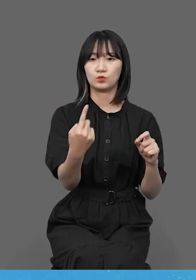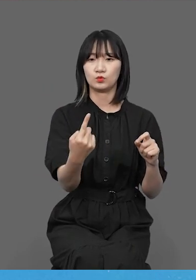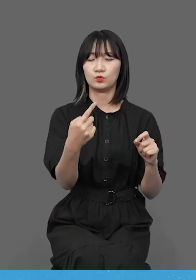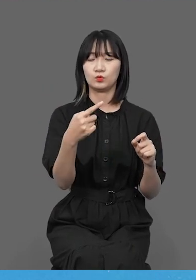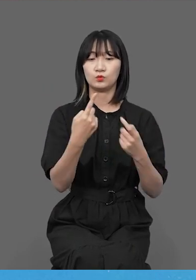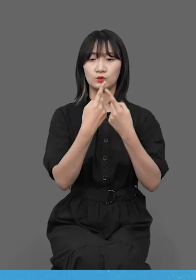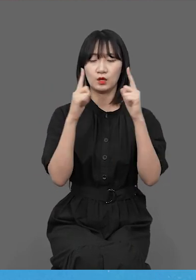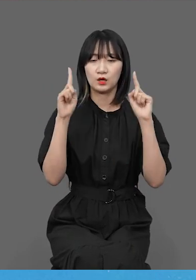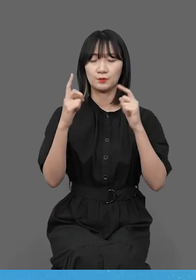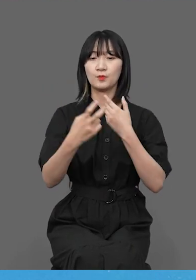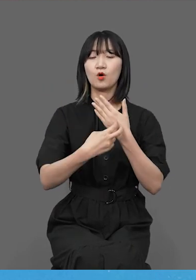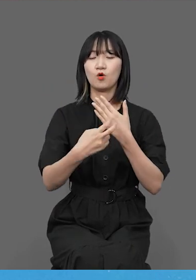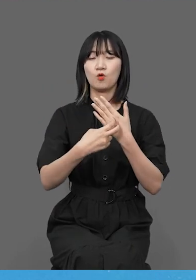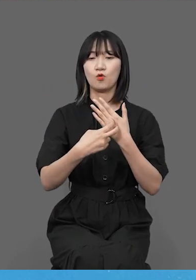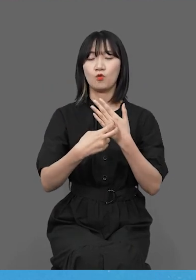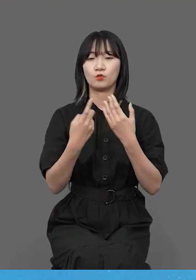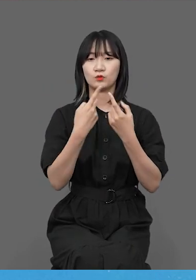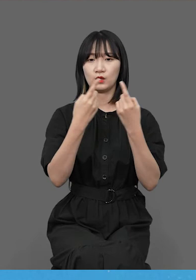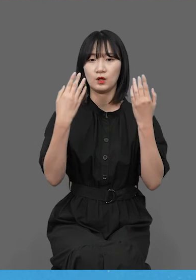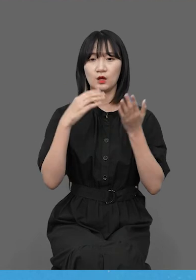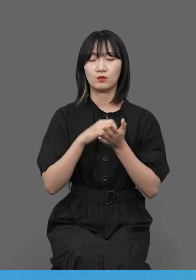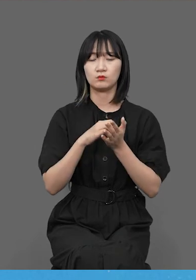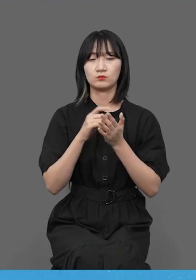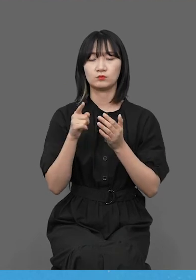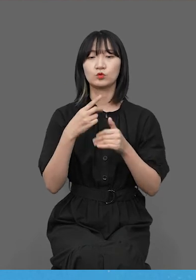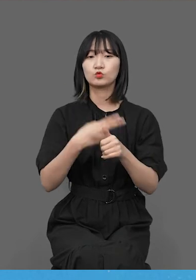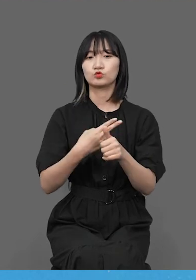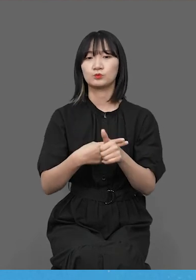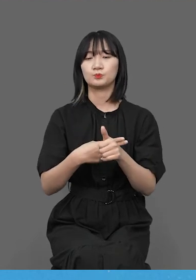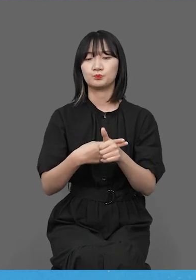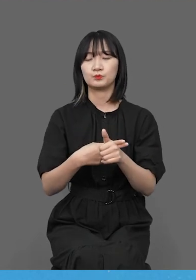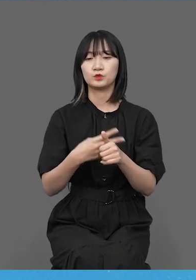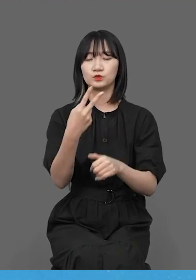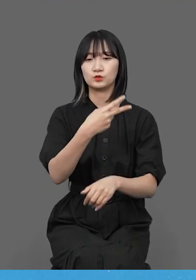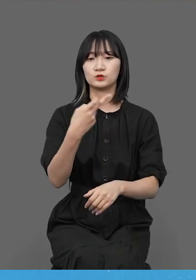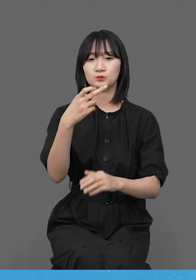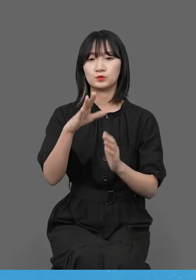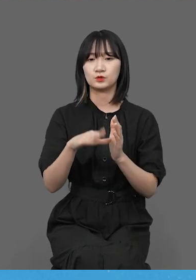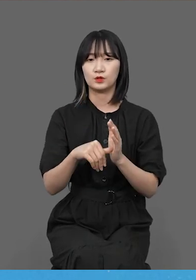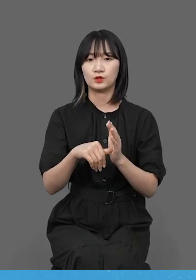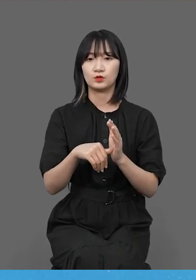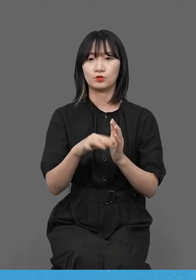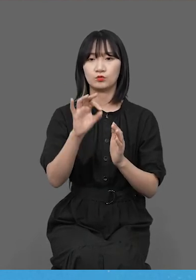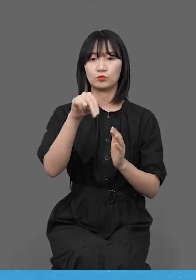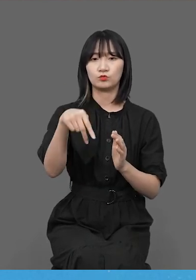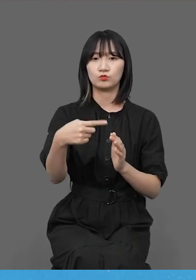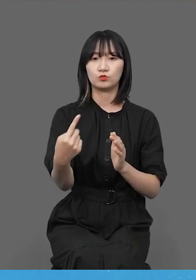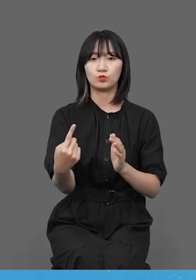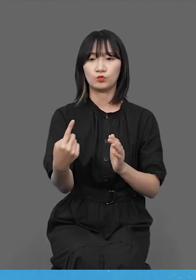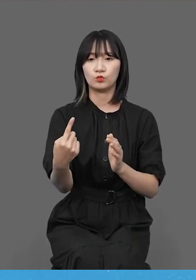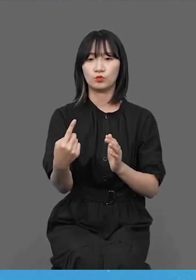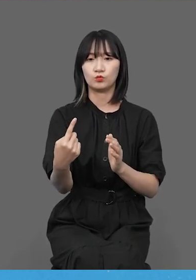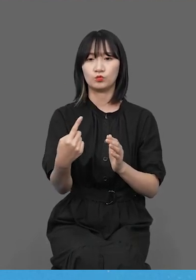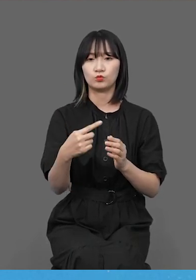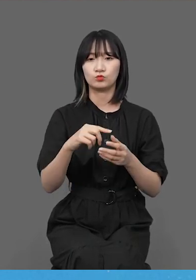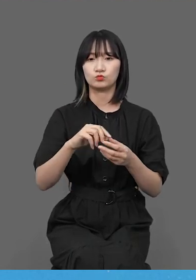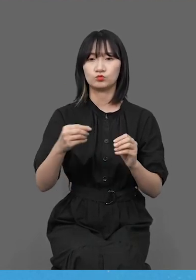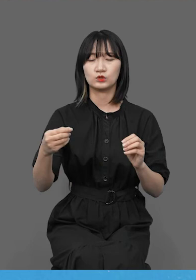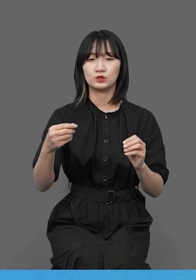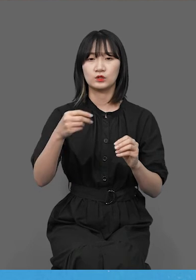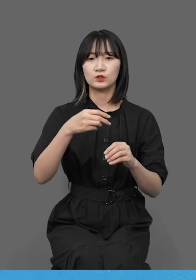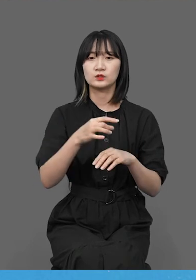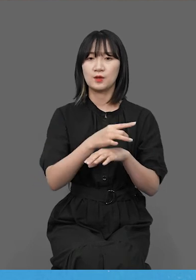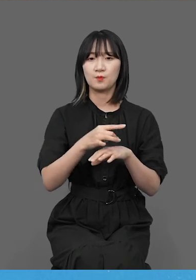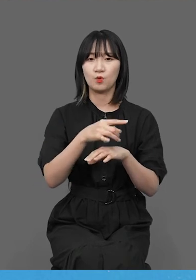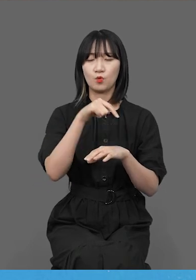교토 대학의 의과대학 교수님이죠. 저분이 2012년에 유도 만능 줄기세포라고 하는 것을